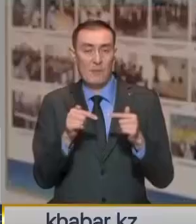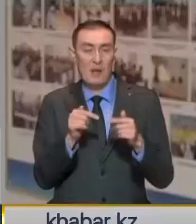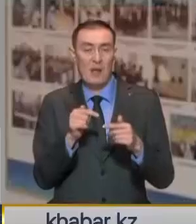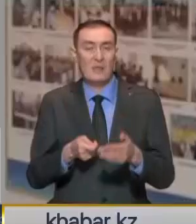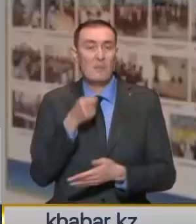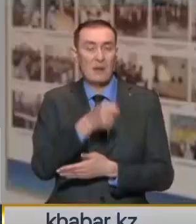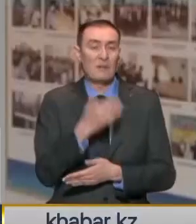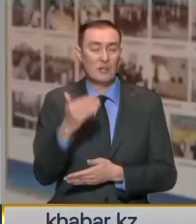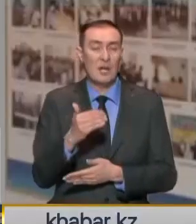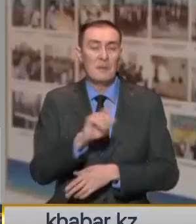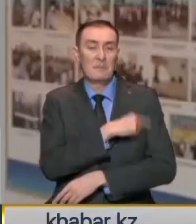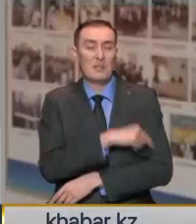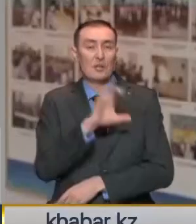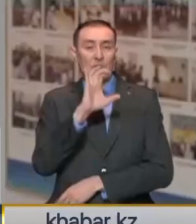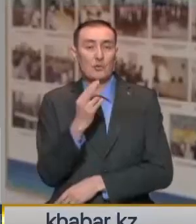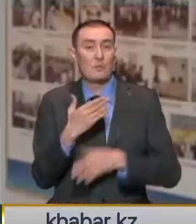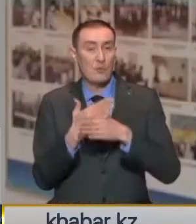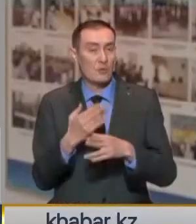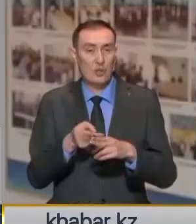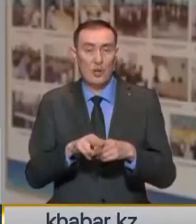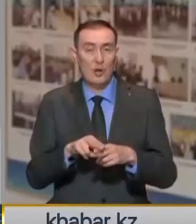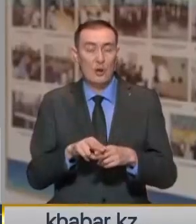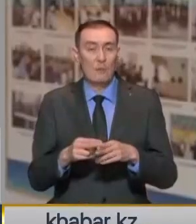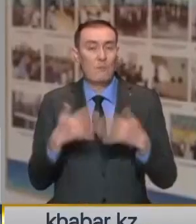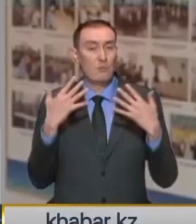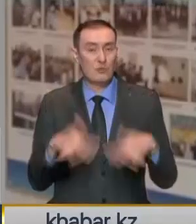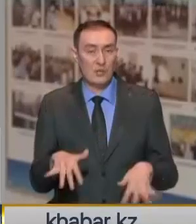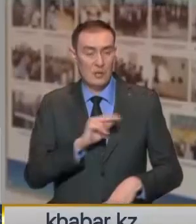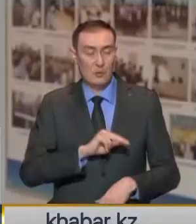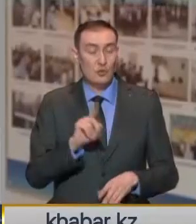на медико-социальную помощь. Это серьезное упущение.